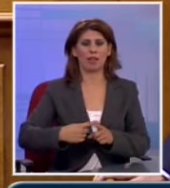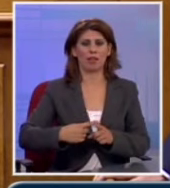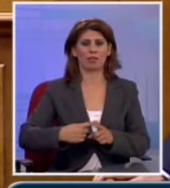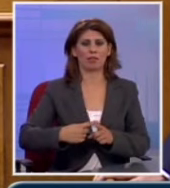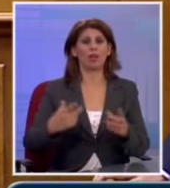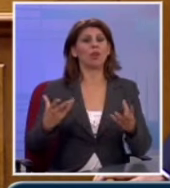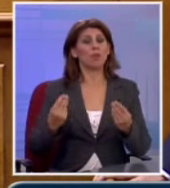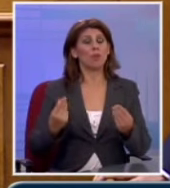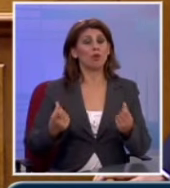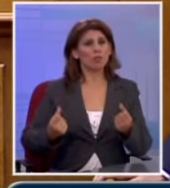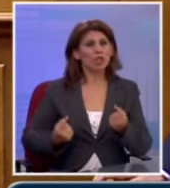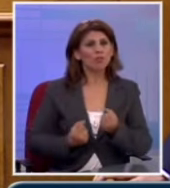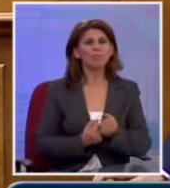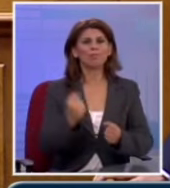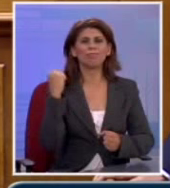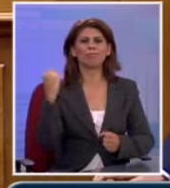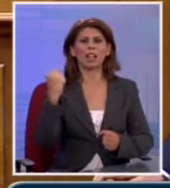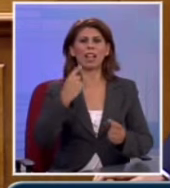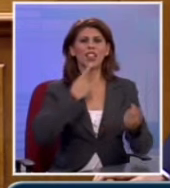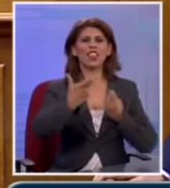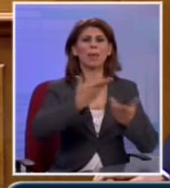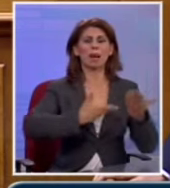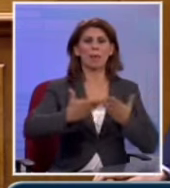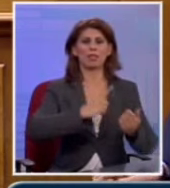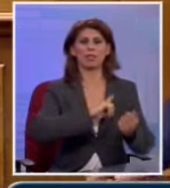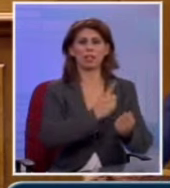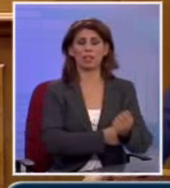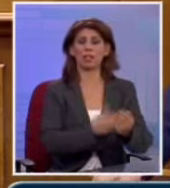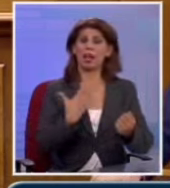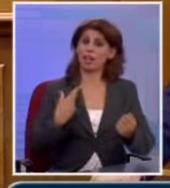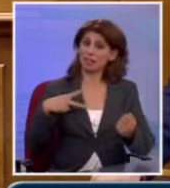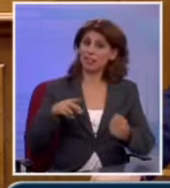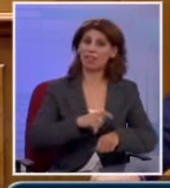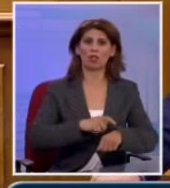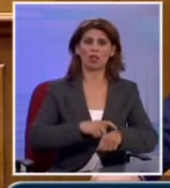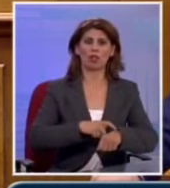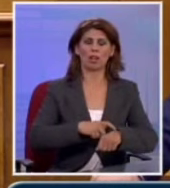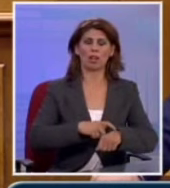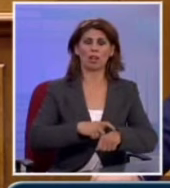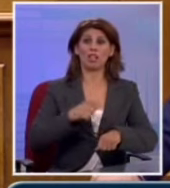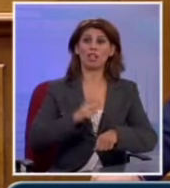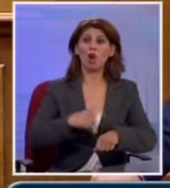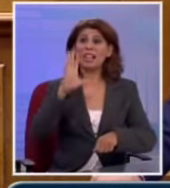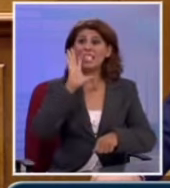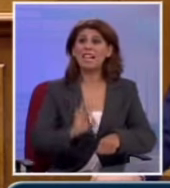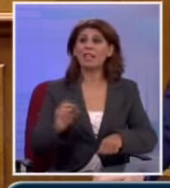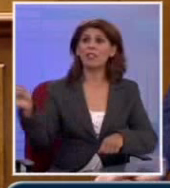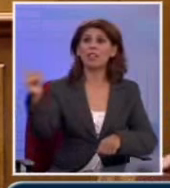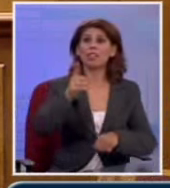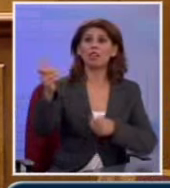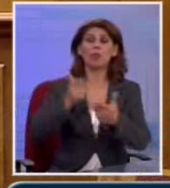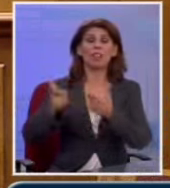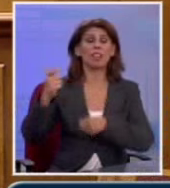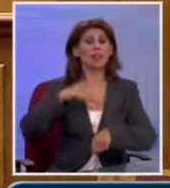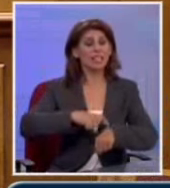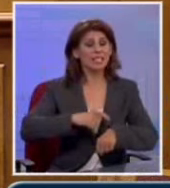με πολύ πιο ενισχυμένη τη διαπραγματευτική της δυνατότητα, αλλά θα είναι ταυτόχρονα και η ώρα της αλήθειας για τους πιστωτές. Θα είναι η